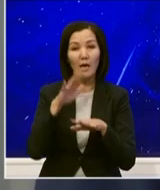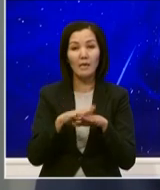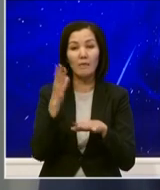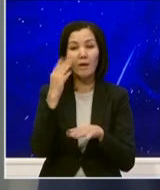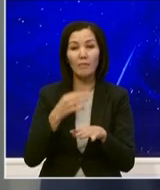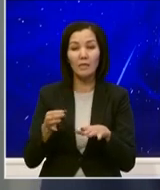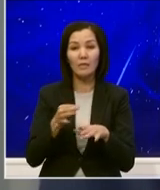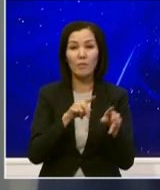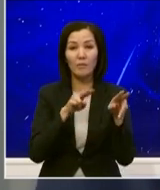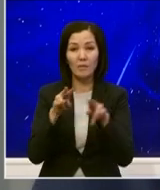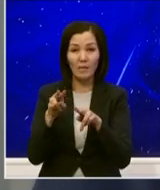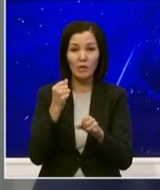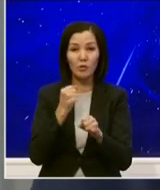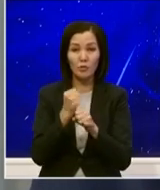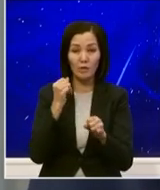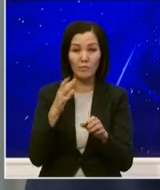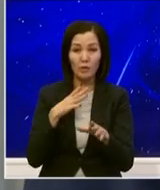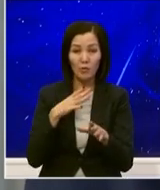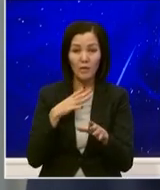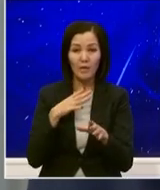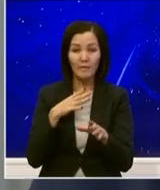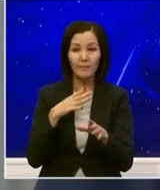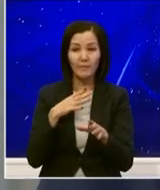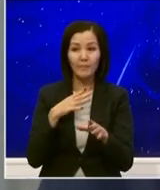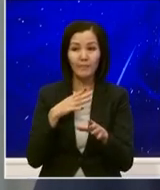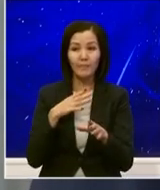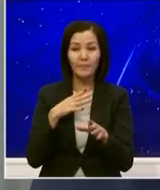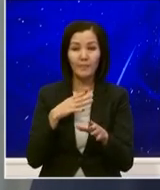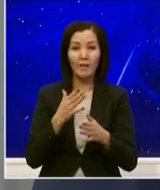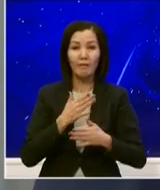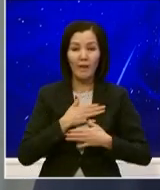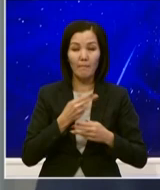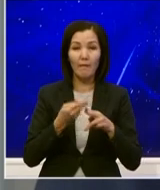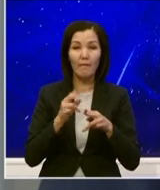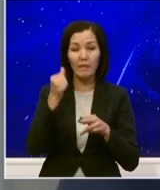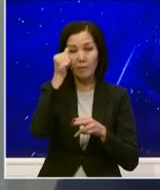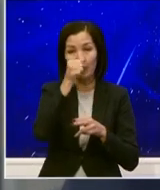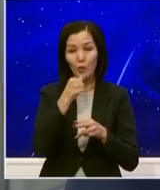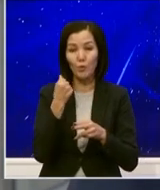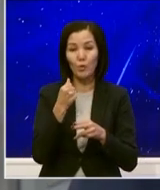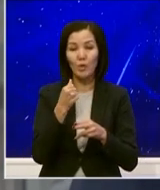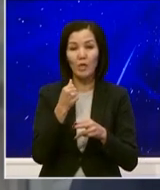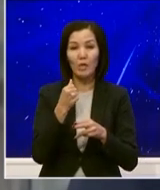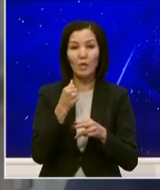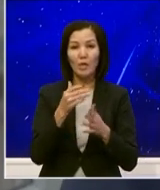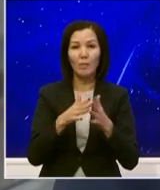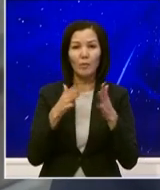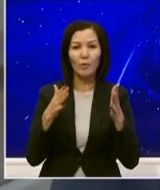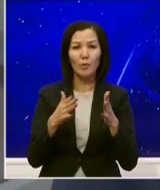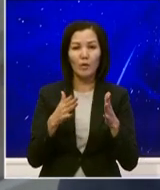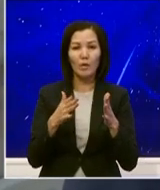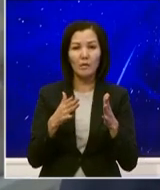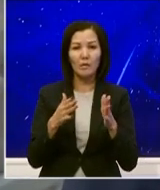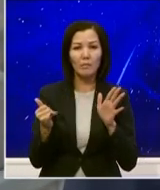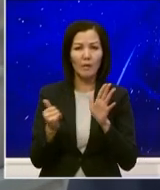Аманды Габасовича Баталова. Нам вот в этом году как никогда много поставили